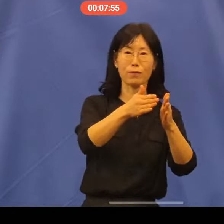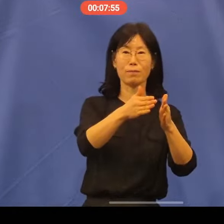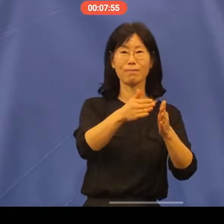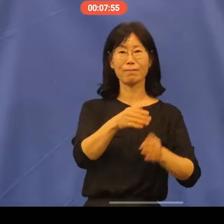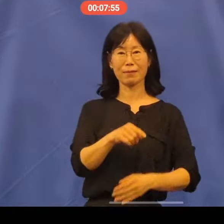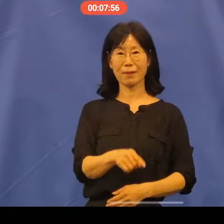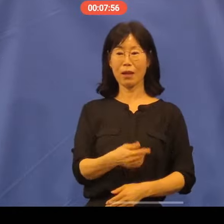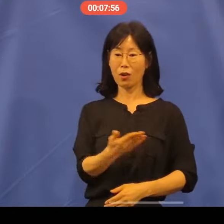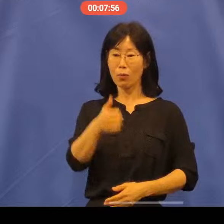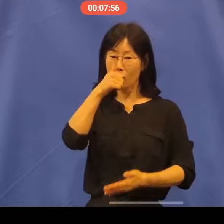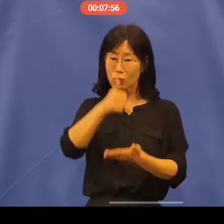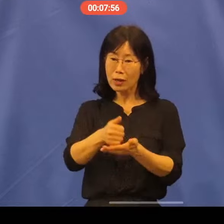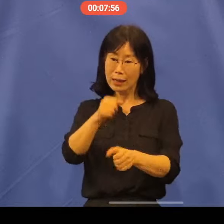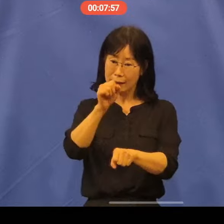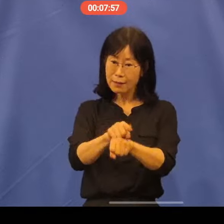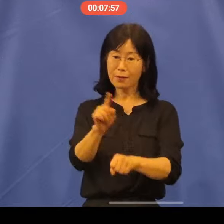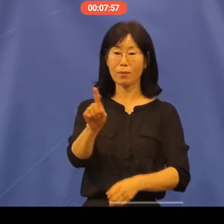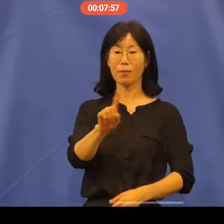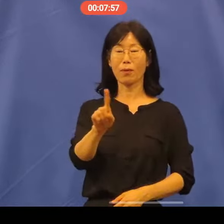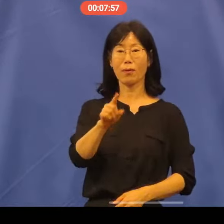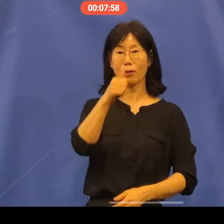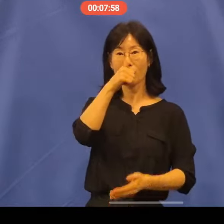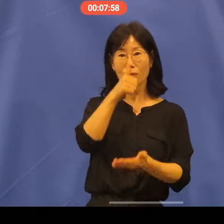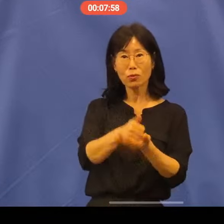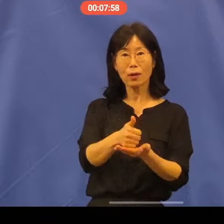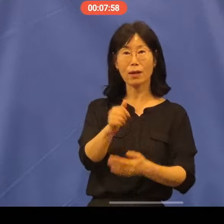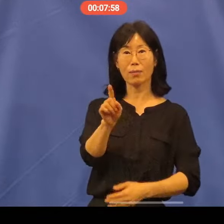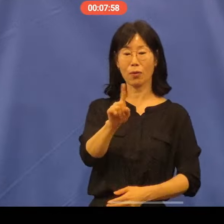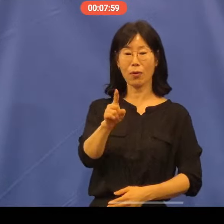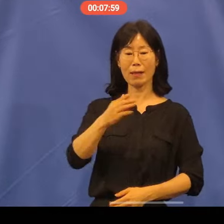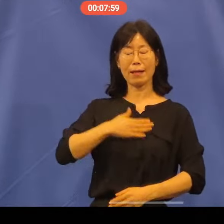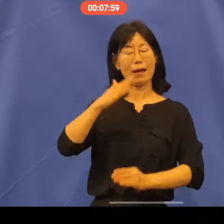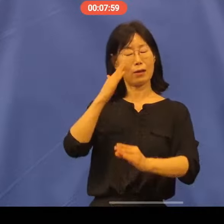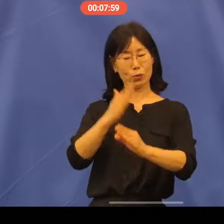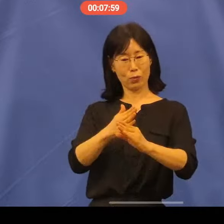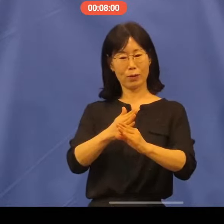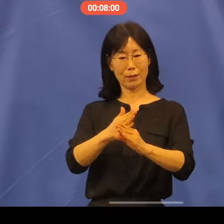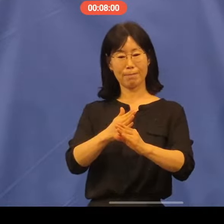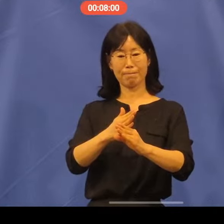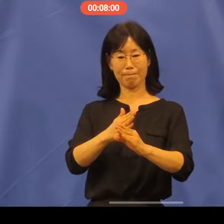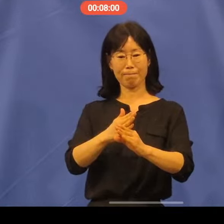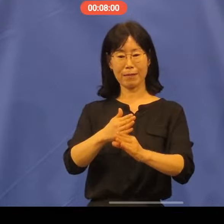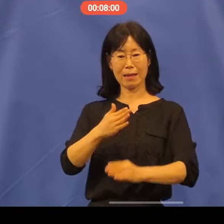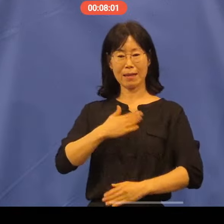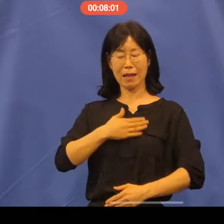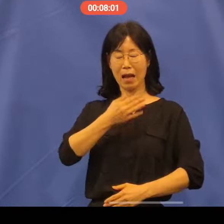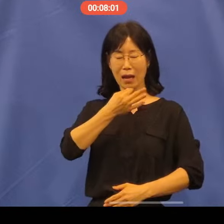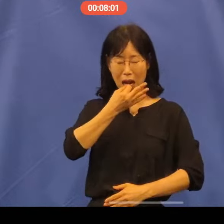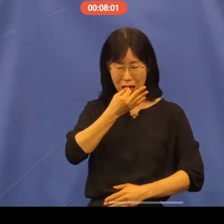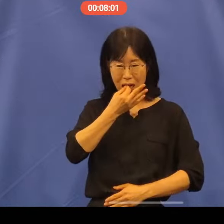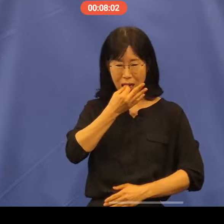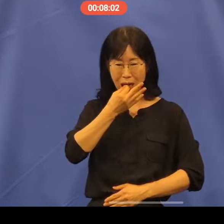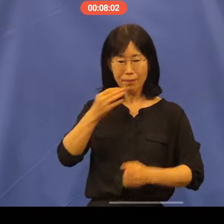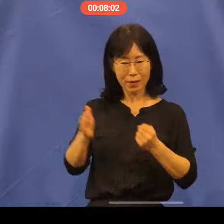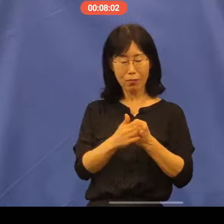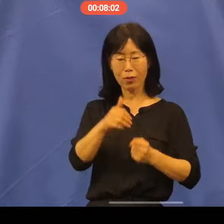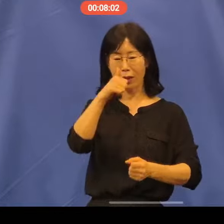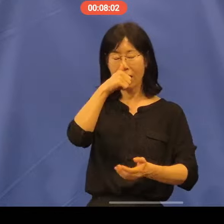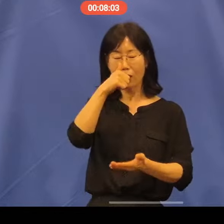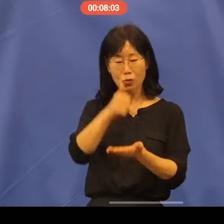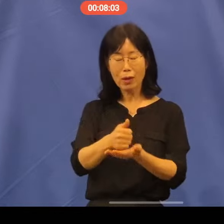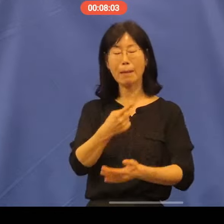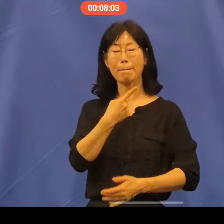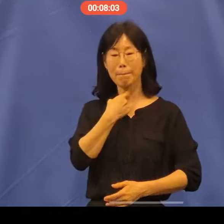죄의 속성이 뭐냐? 죄의 속성은요 나예요. 나라고 하는 세계에서 벗어나지 못하고